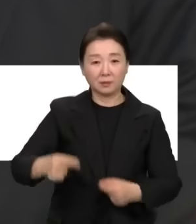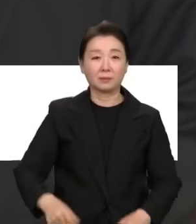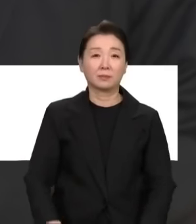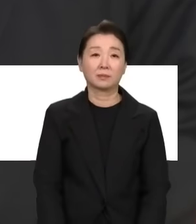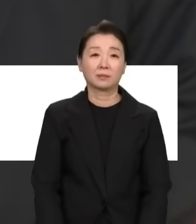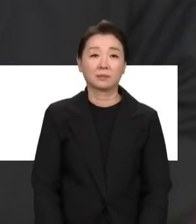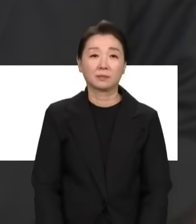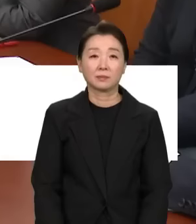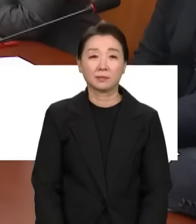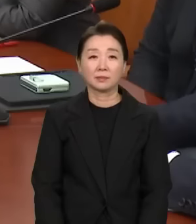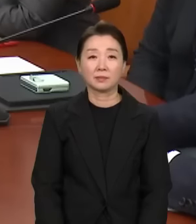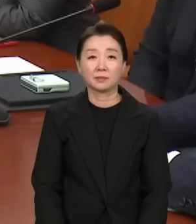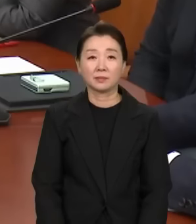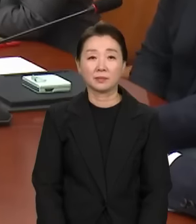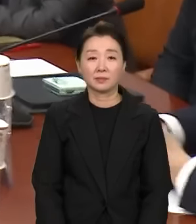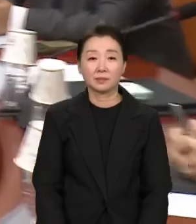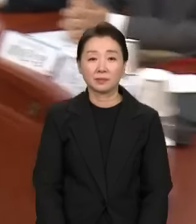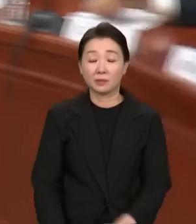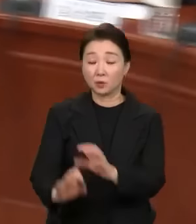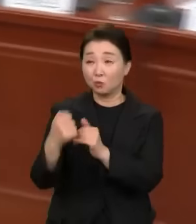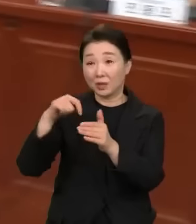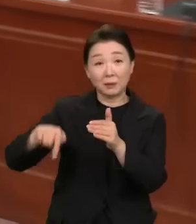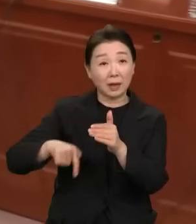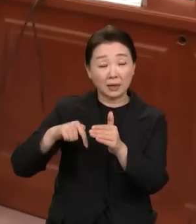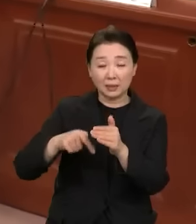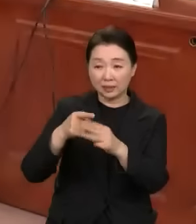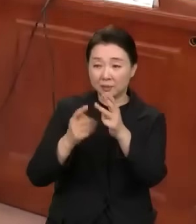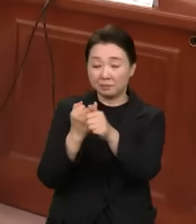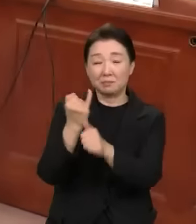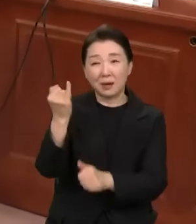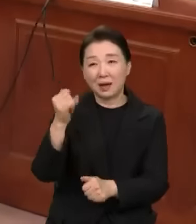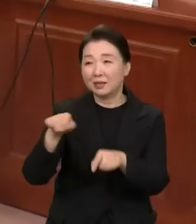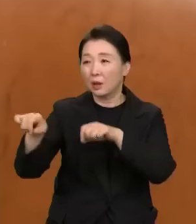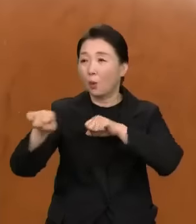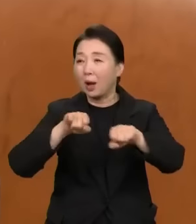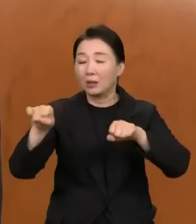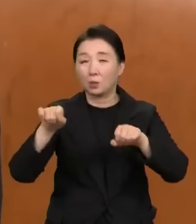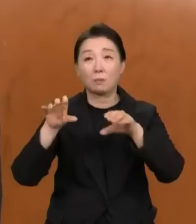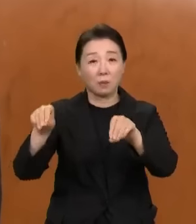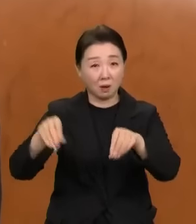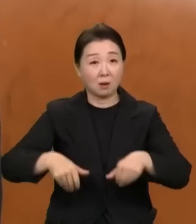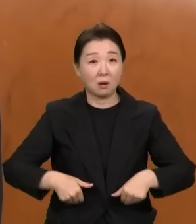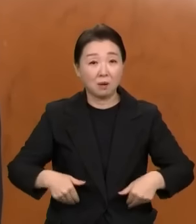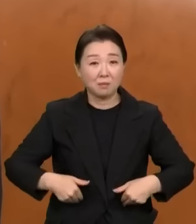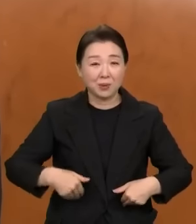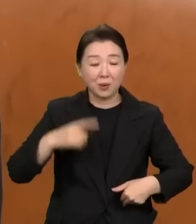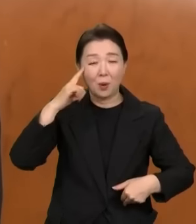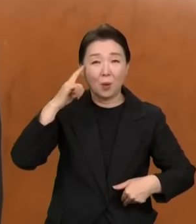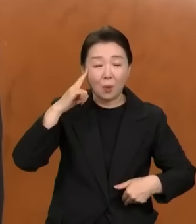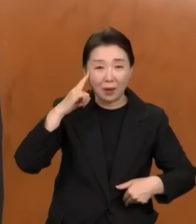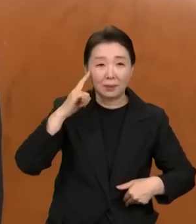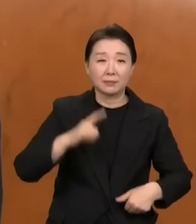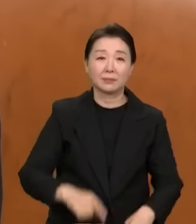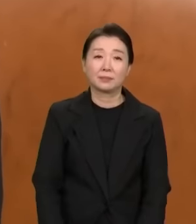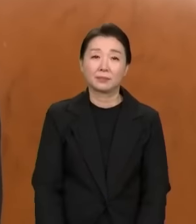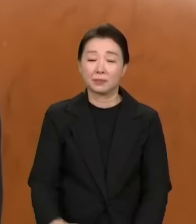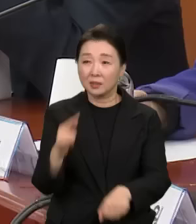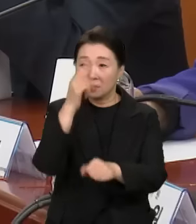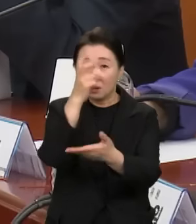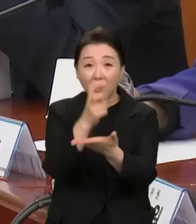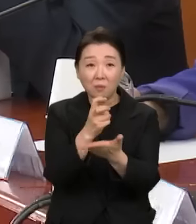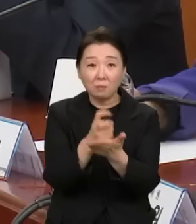그렇게 생각합니다. 국민의힘 내부에선 김 여사가 대외 활동을 잠정 중단하는 등 가시적인 조치가 나온 데다